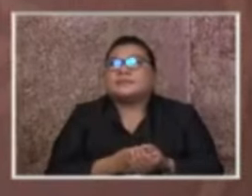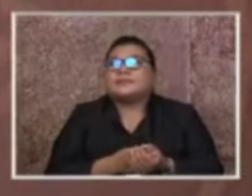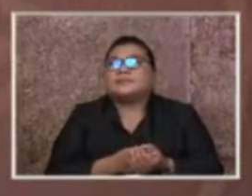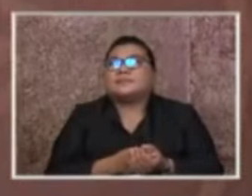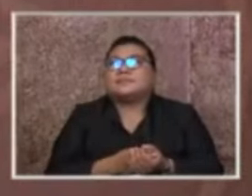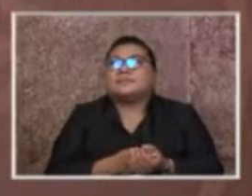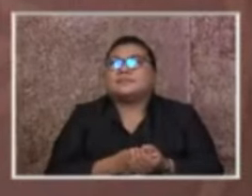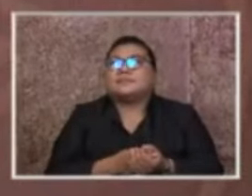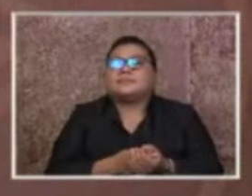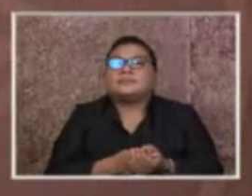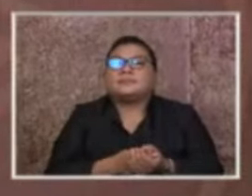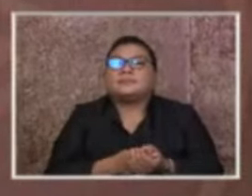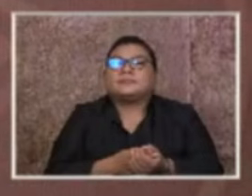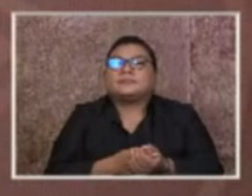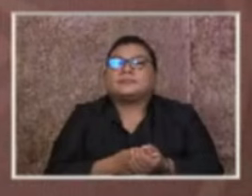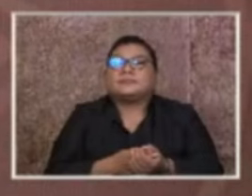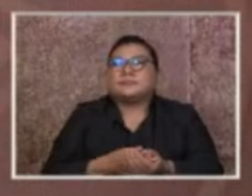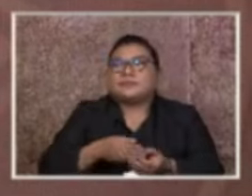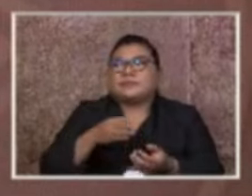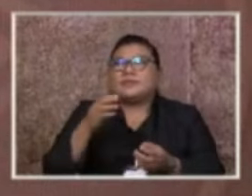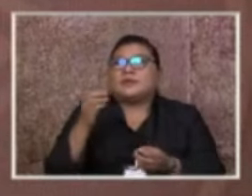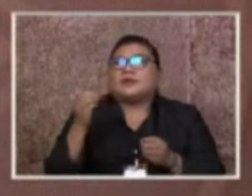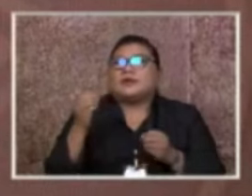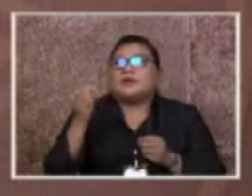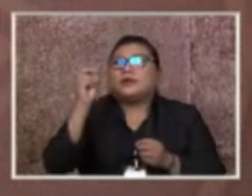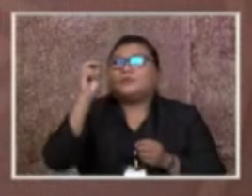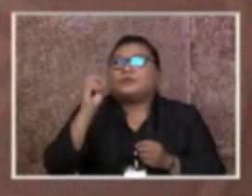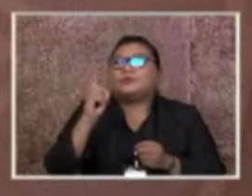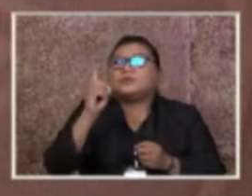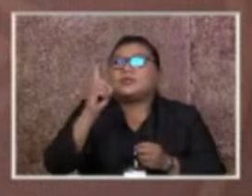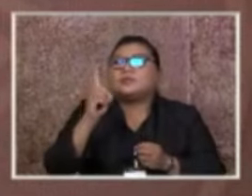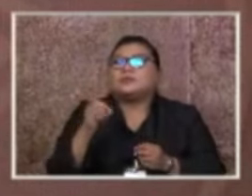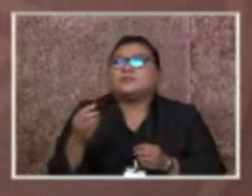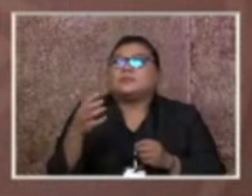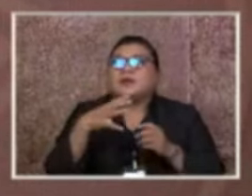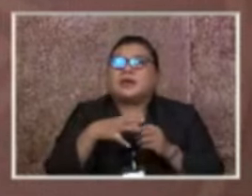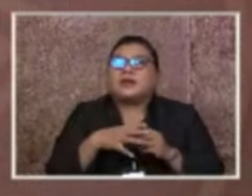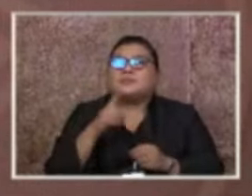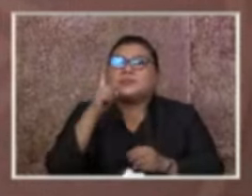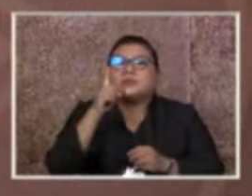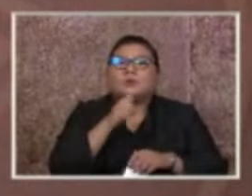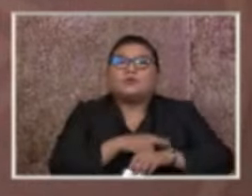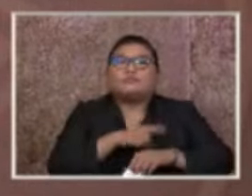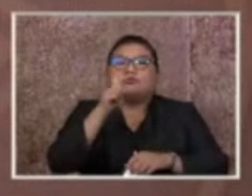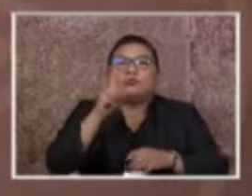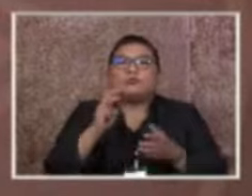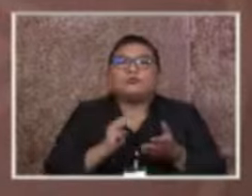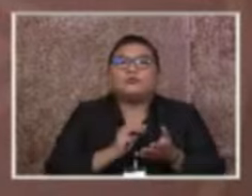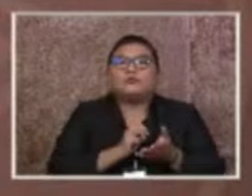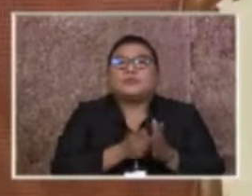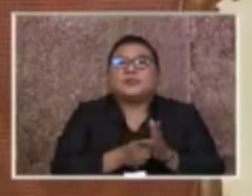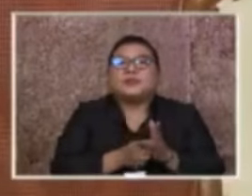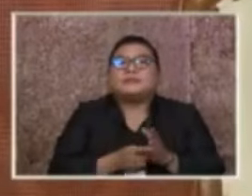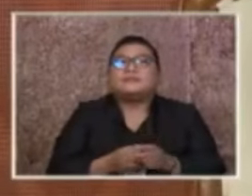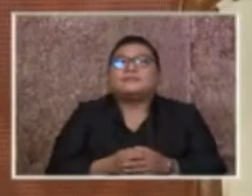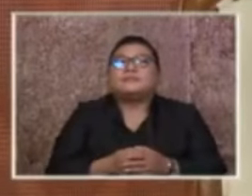pasangan calon nomor urut S menanggapi jawaban Pasangan calon nomor urut 2 waktu anda 1 menit dimulai saat berbicara